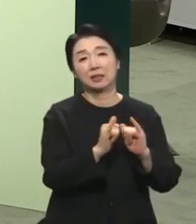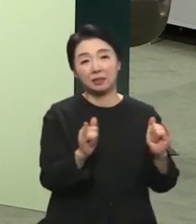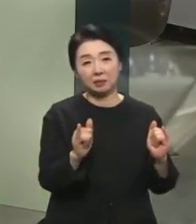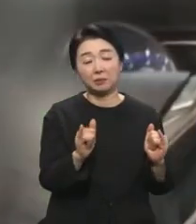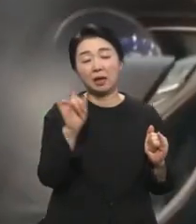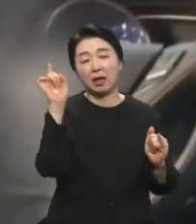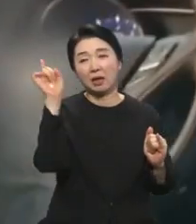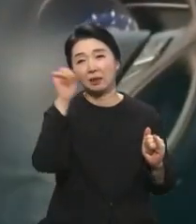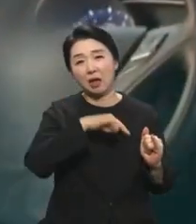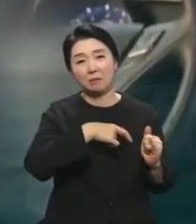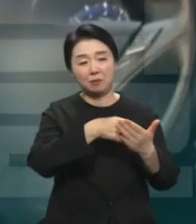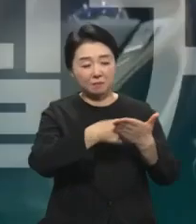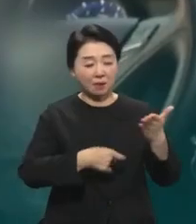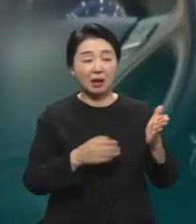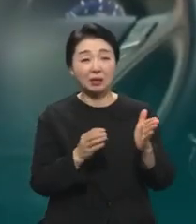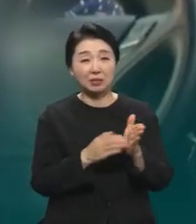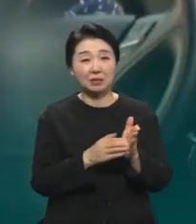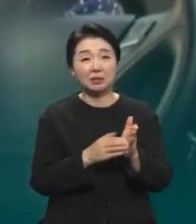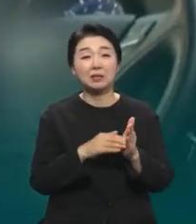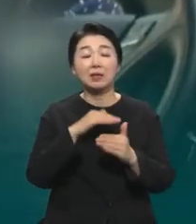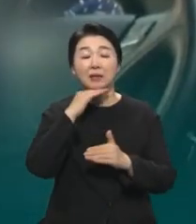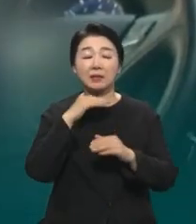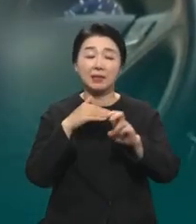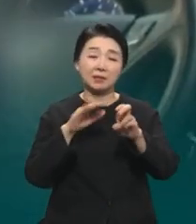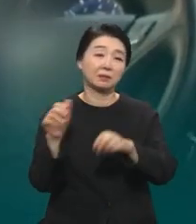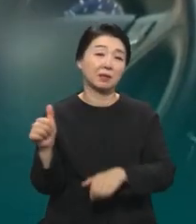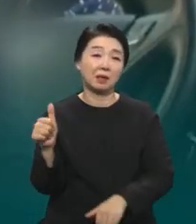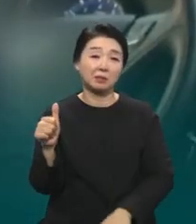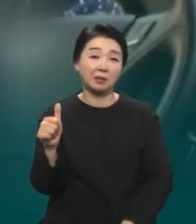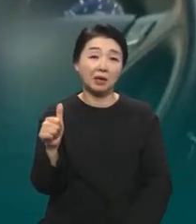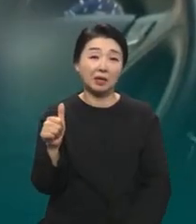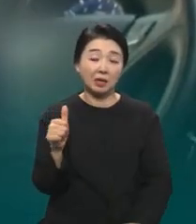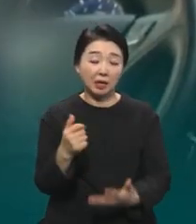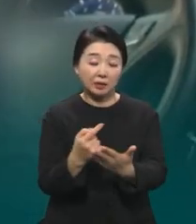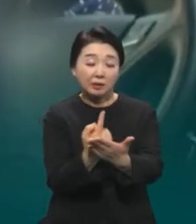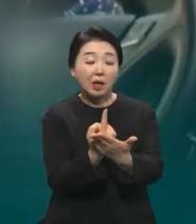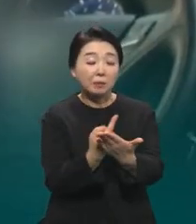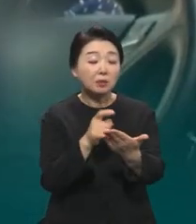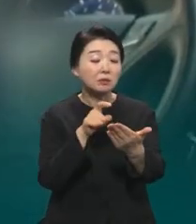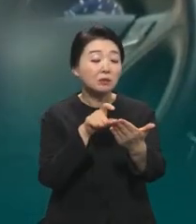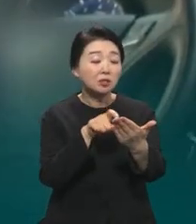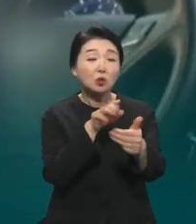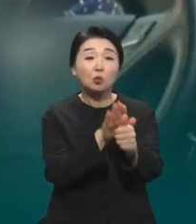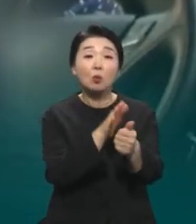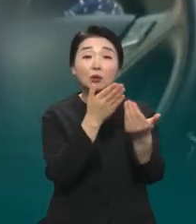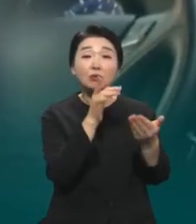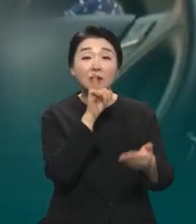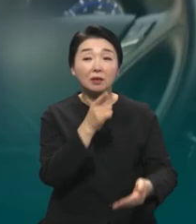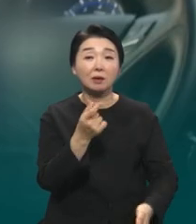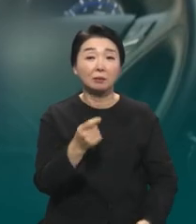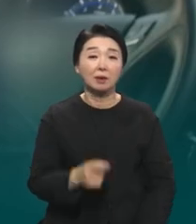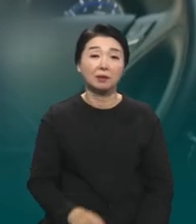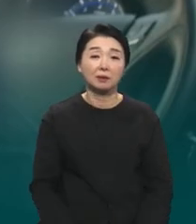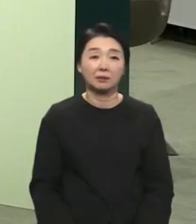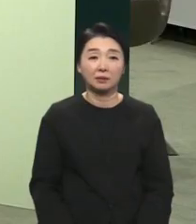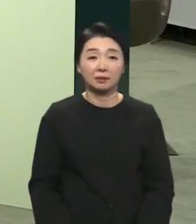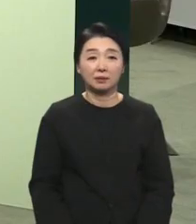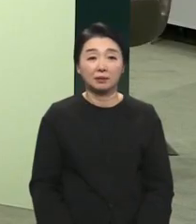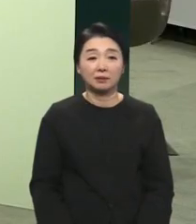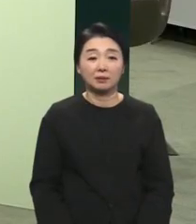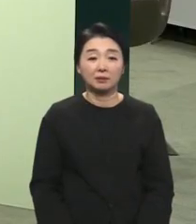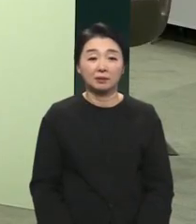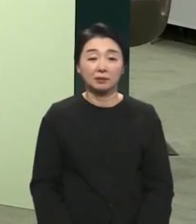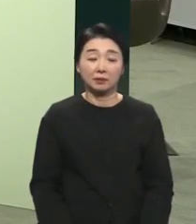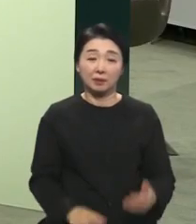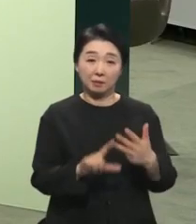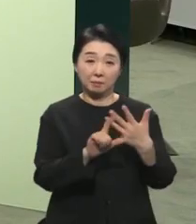남성에 있습니다 자 내비 찍어 드릴게요입니다 자 이거 제가 사건 설명 간단하게 하겠습니다 자 지난